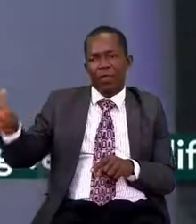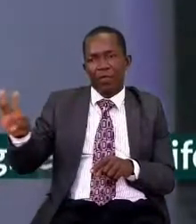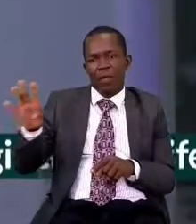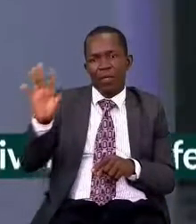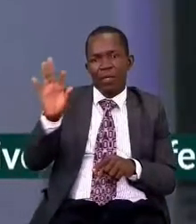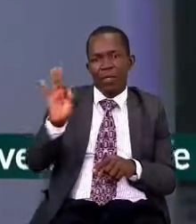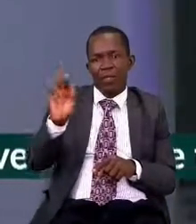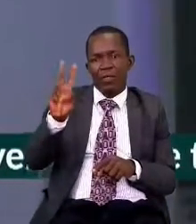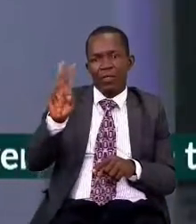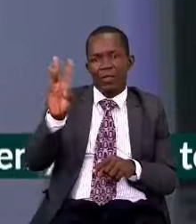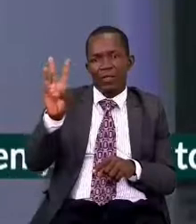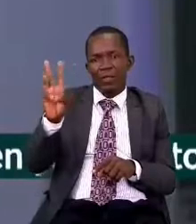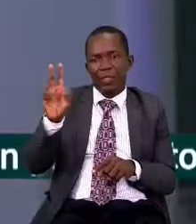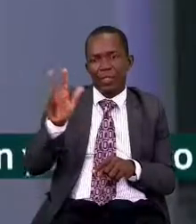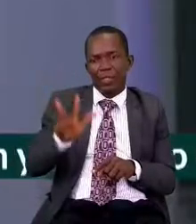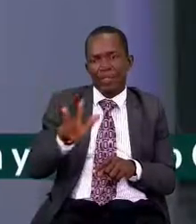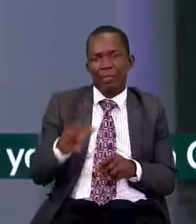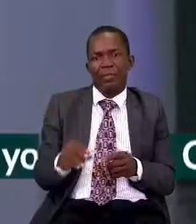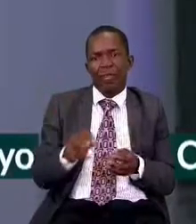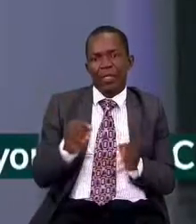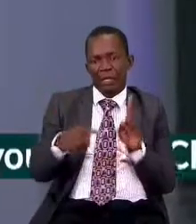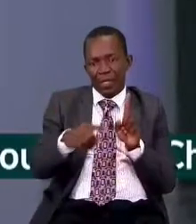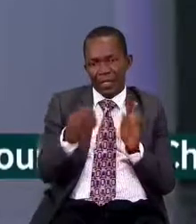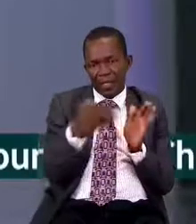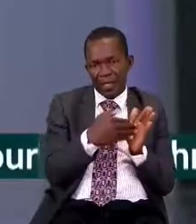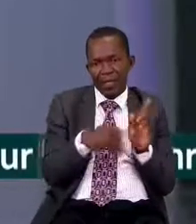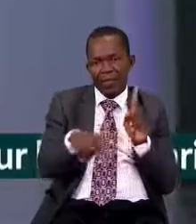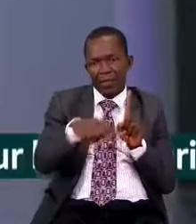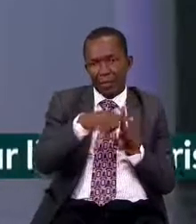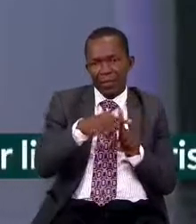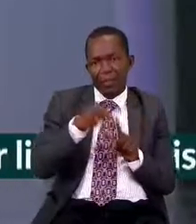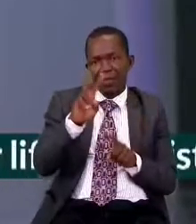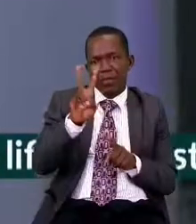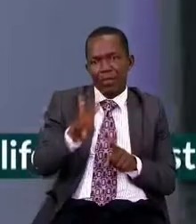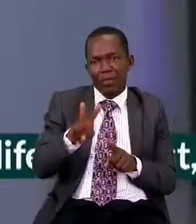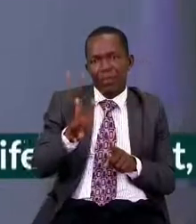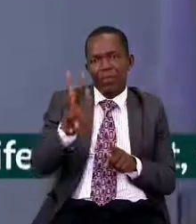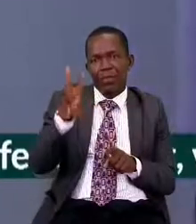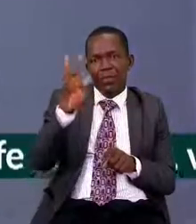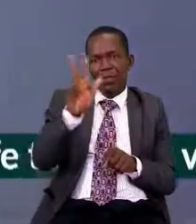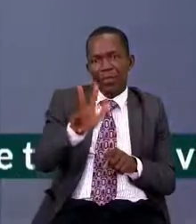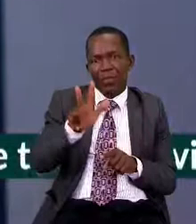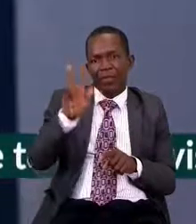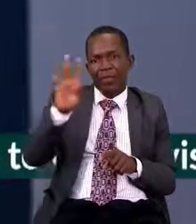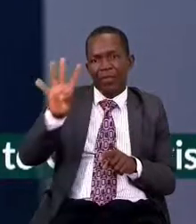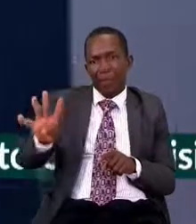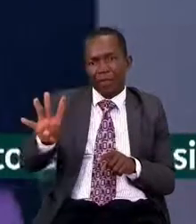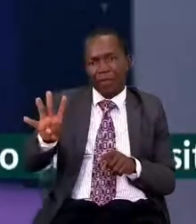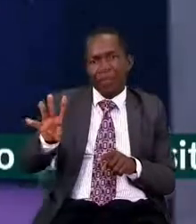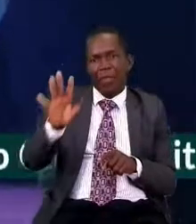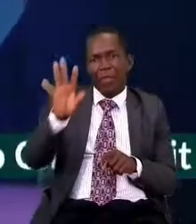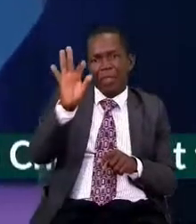91 54 44 92 63.